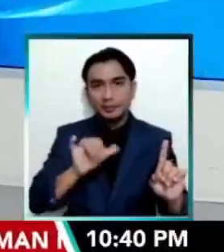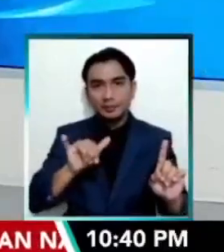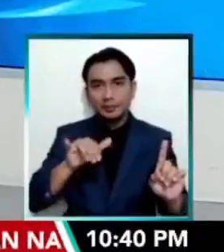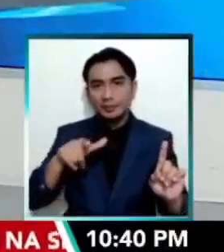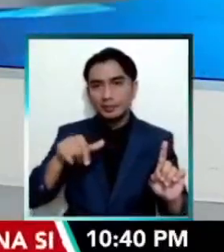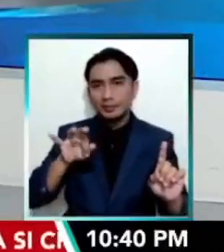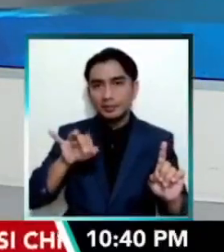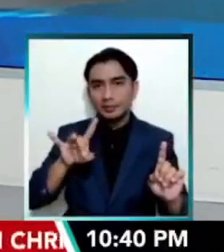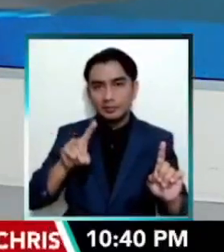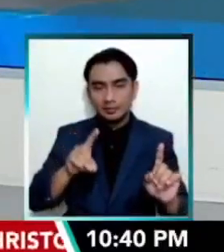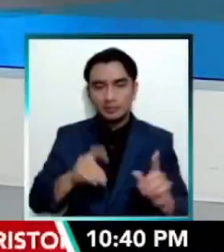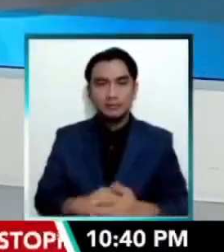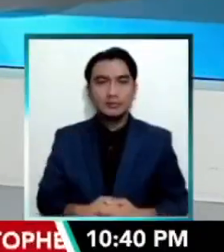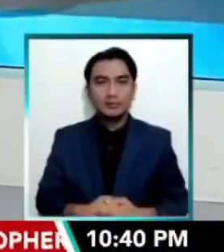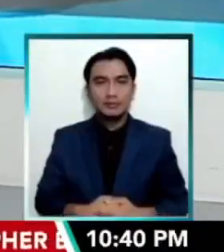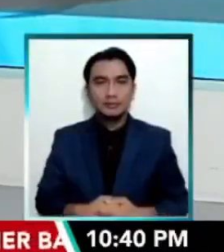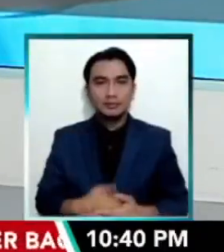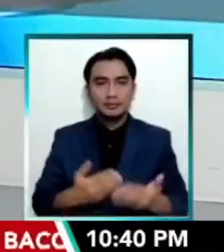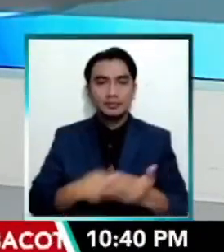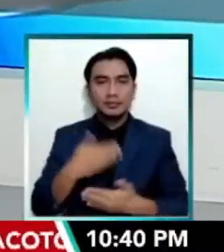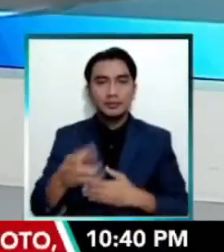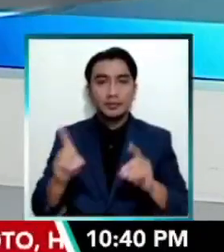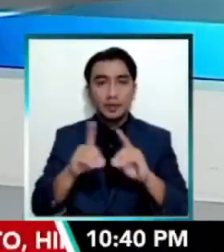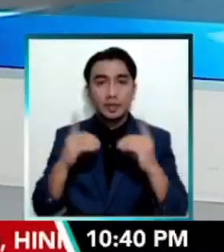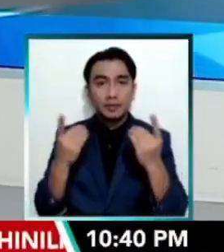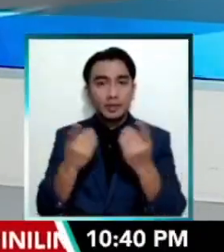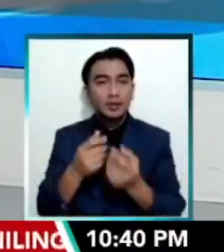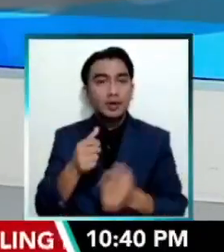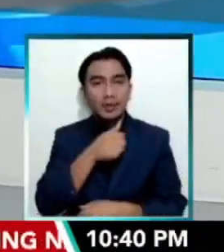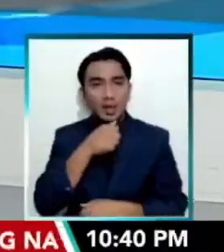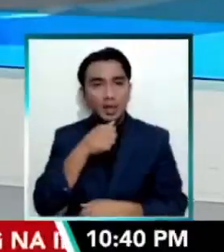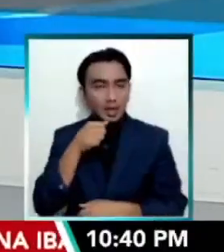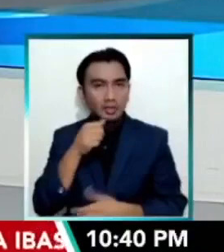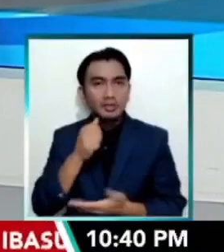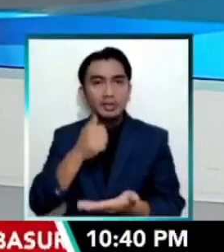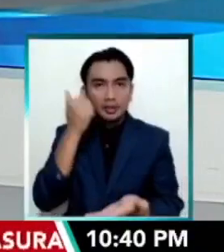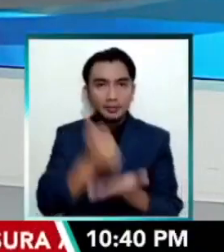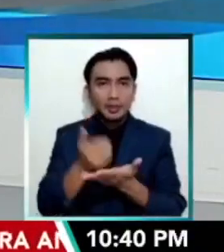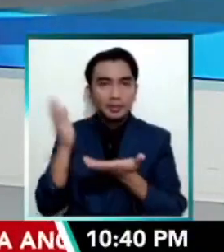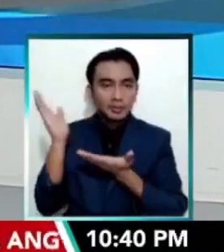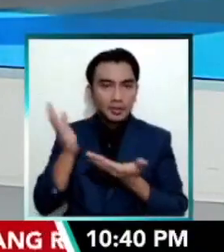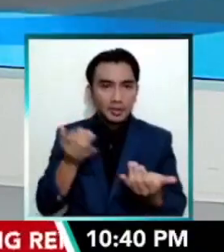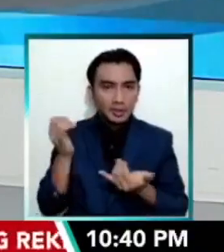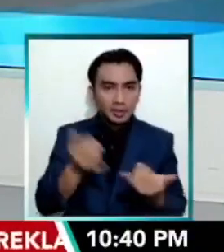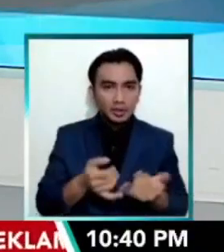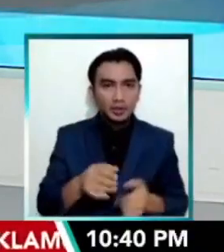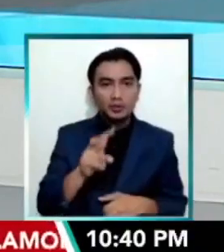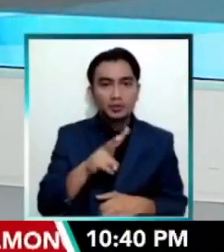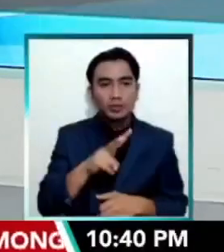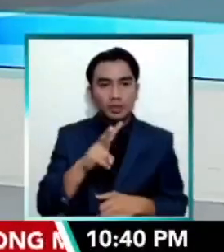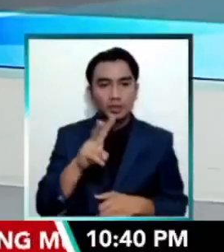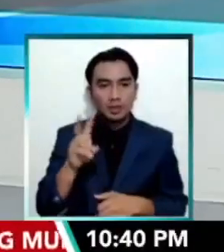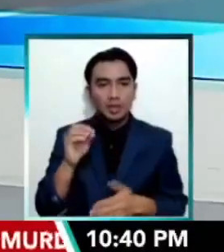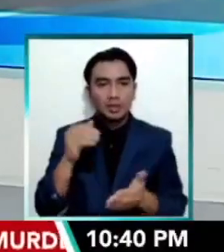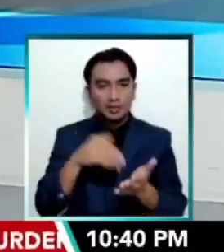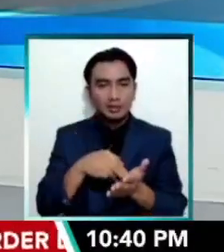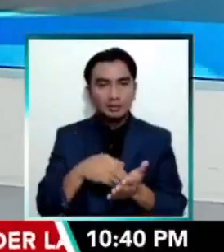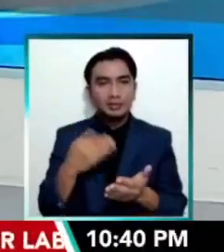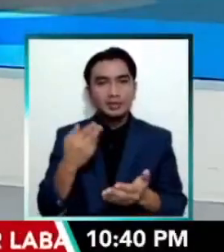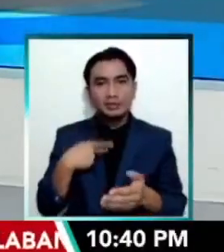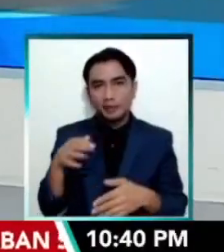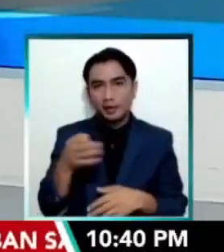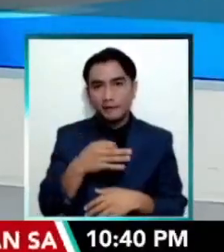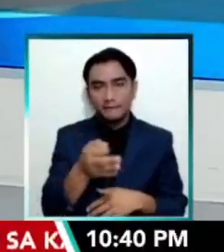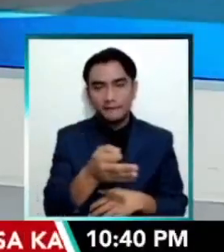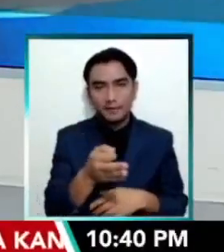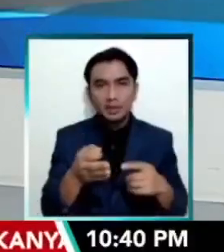Aprubado na ng Department of Agriculture ang pag-aangkat ng 25,000 metric tons ng isda para matugunan ang